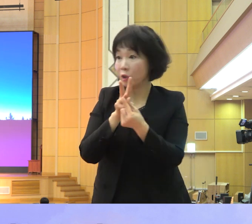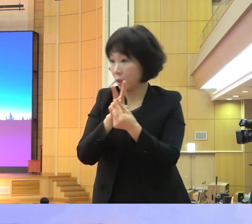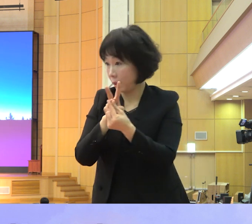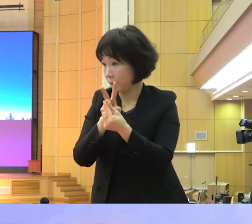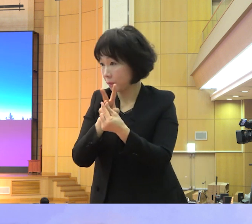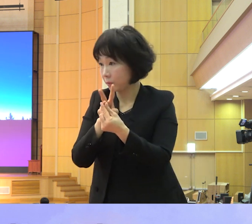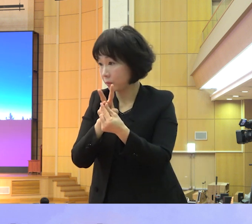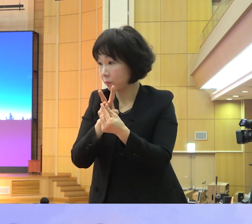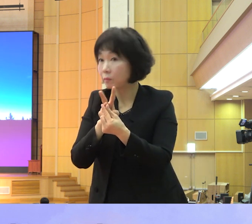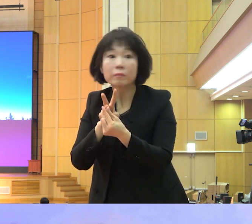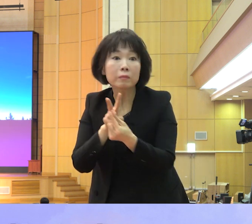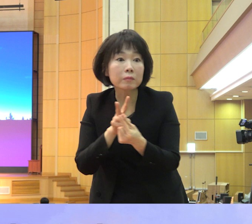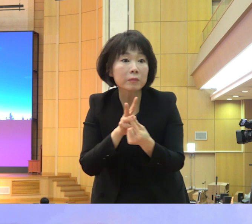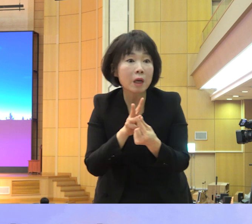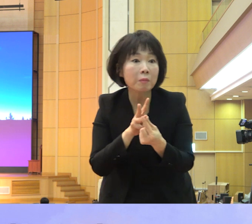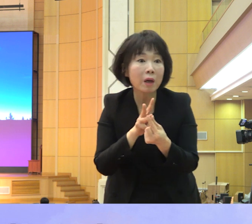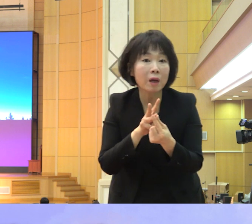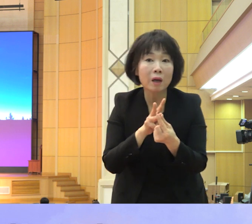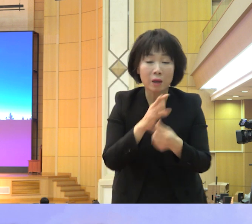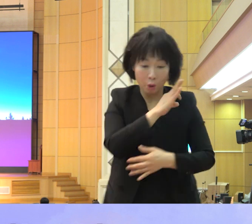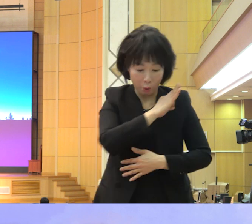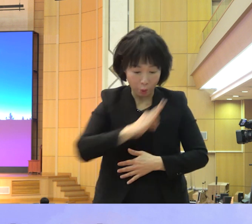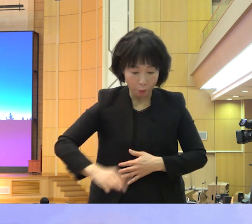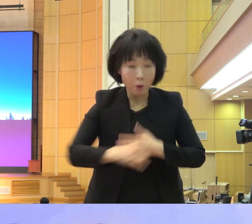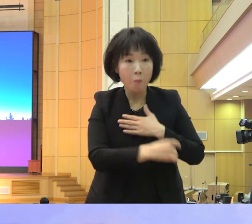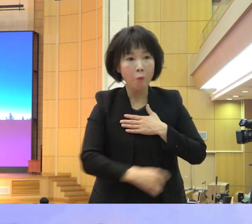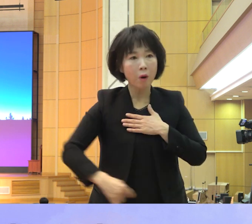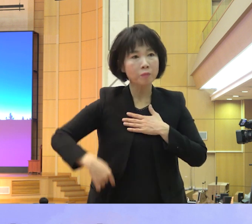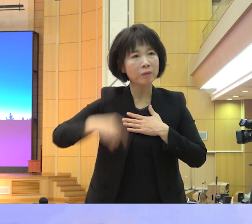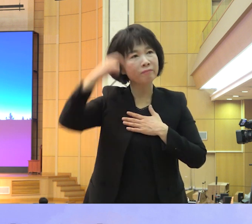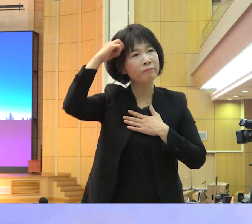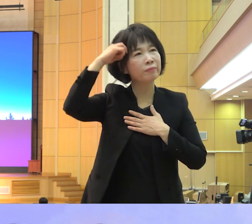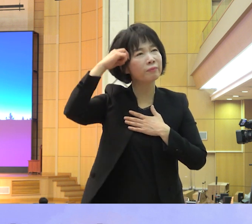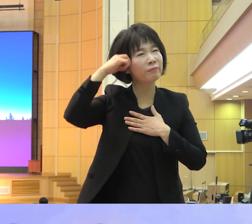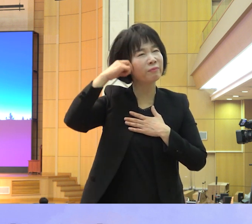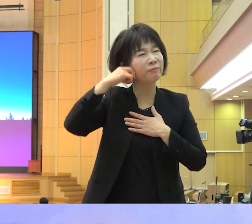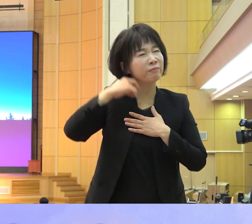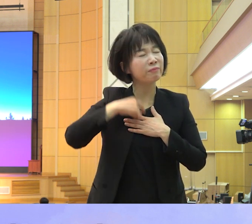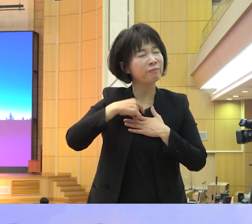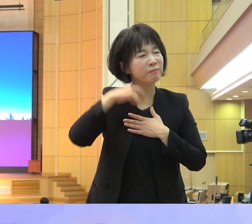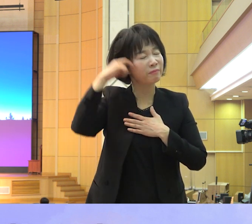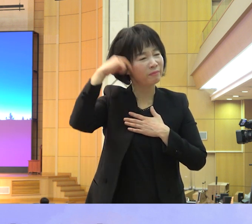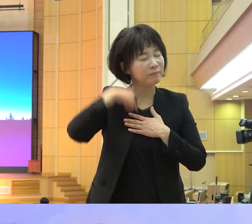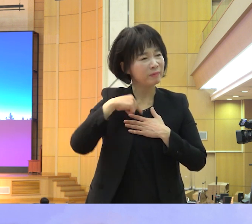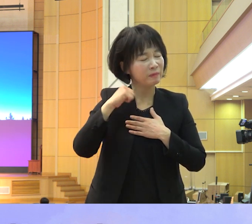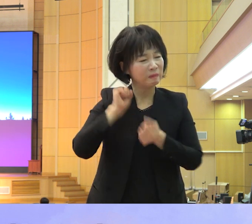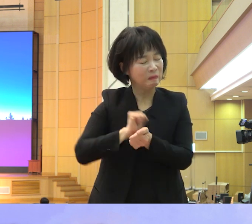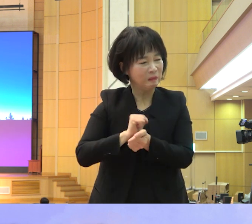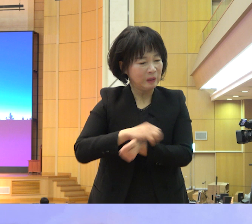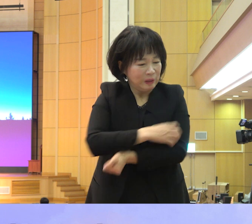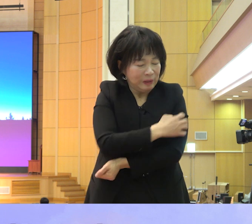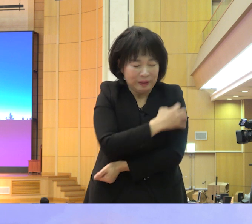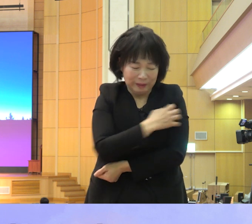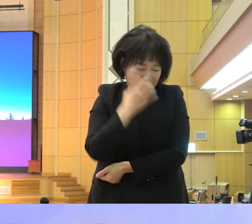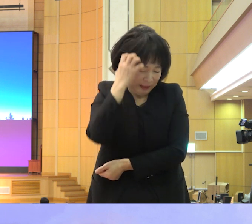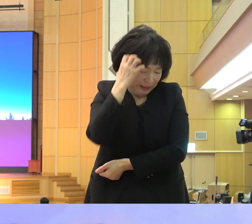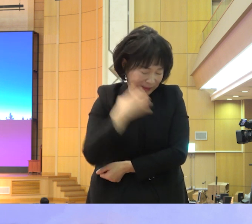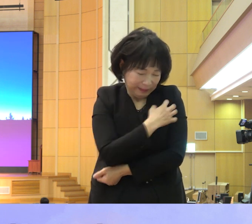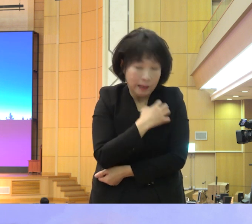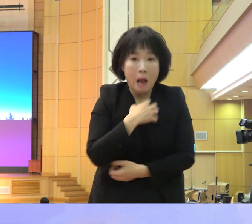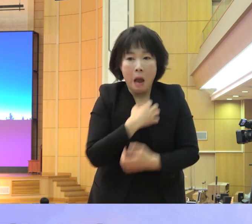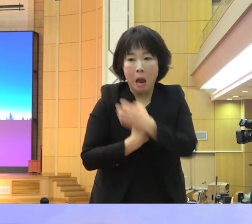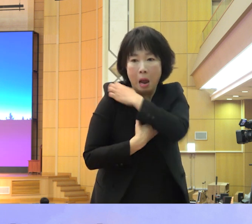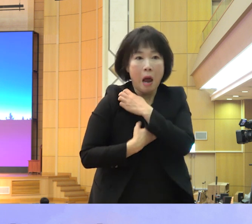번째는 욥의 육체가 가렵기 시작하더니만 얼마나 가려웠으면 기와